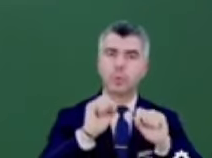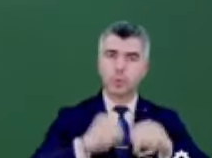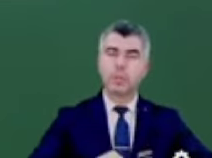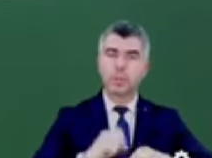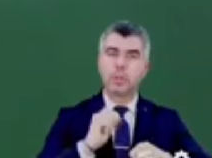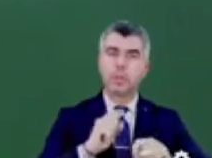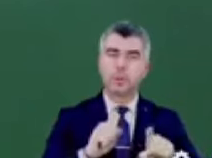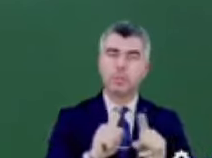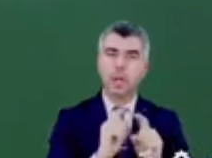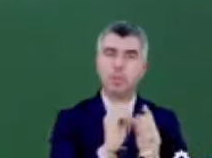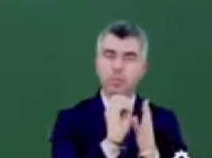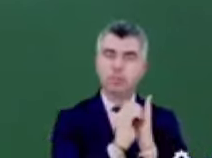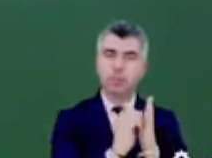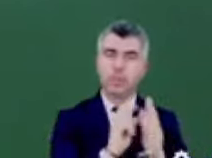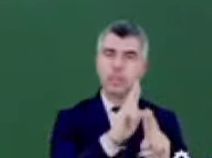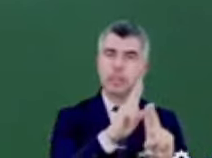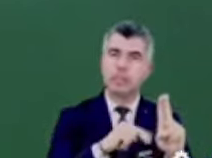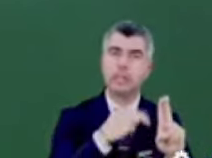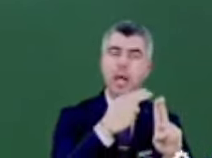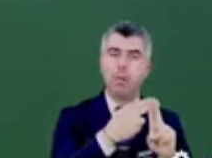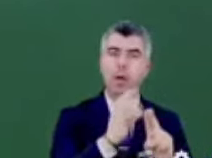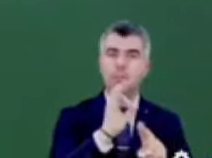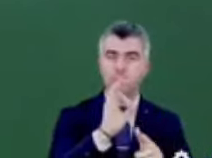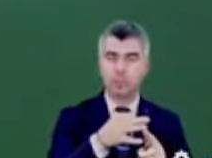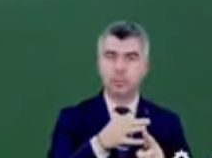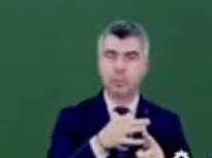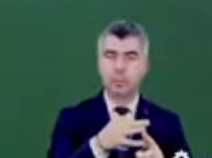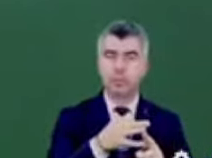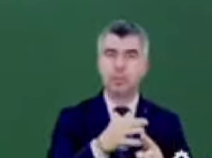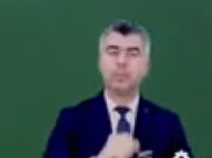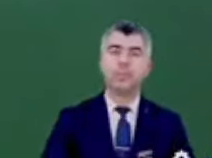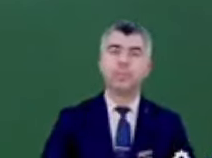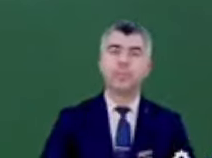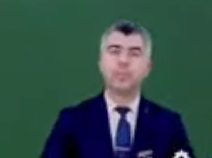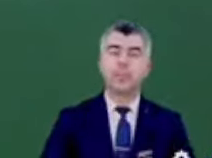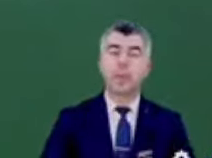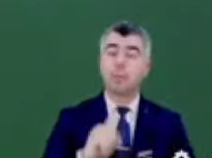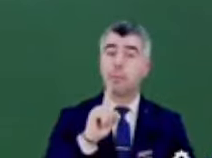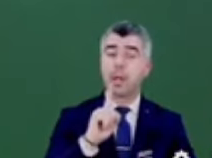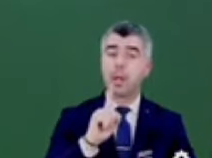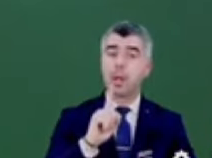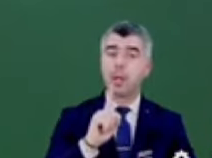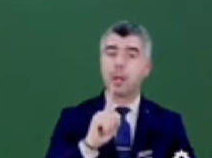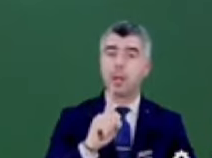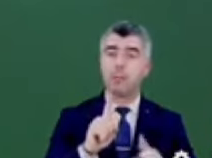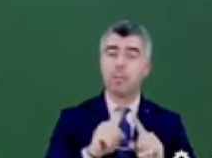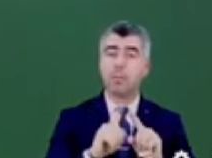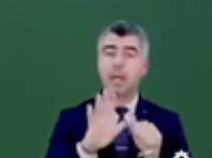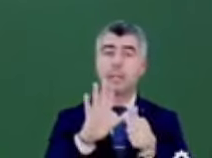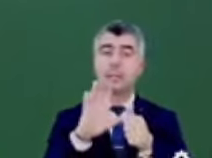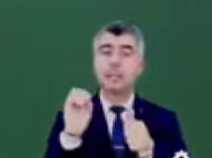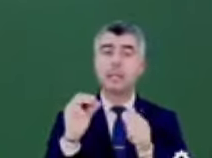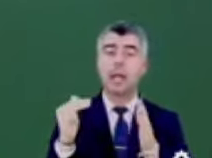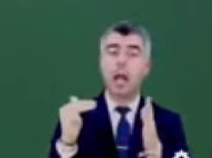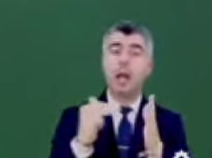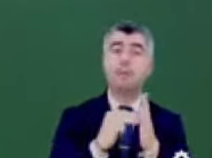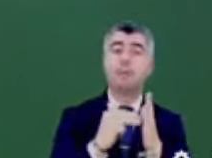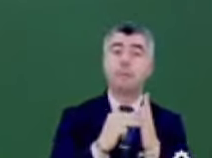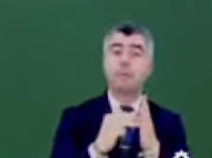تم الاجابه عليها بايجاب ولكن امام 60 الف